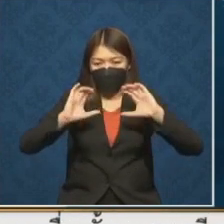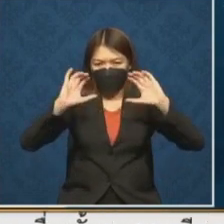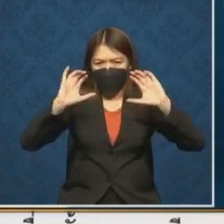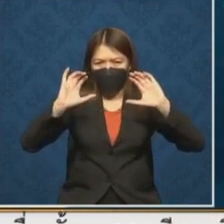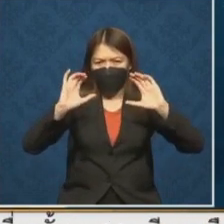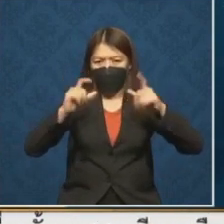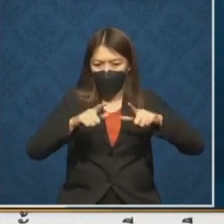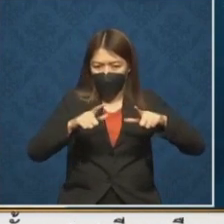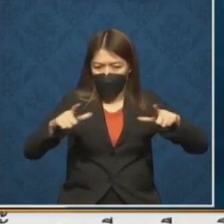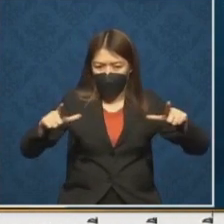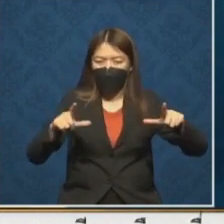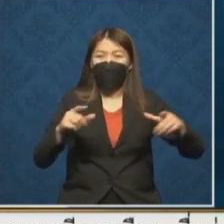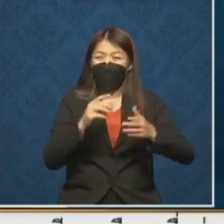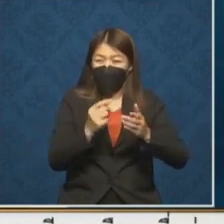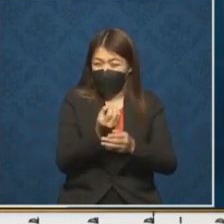ว